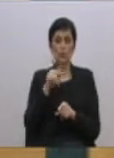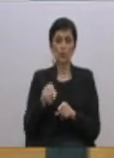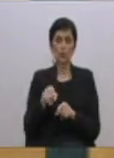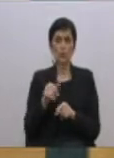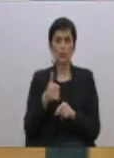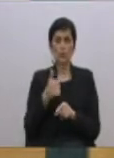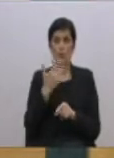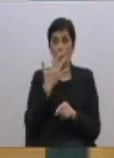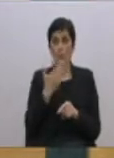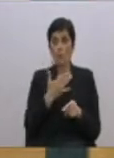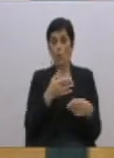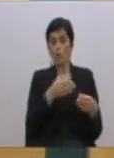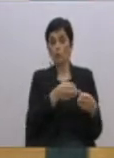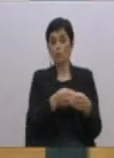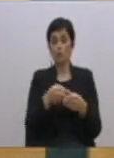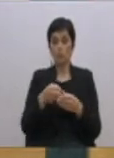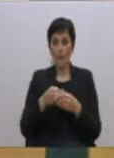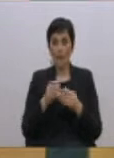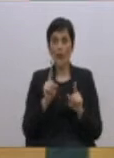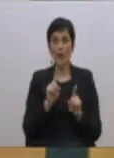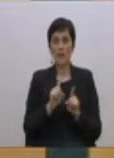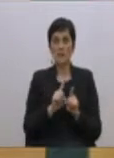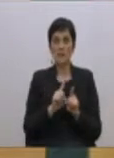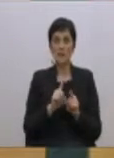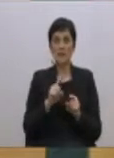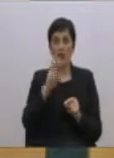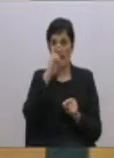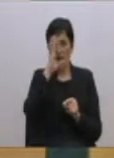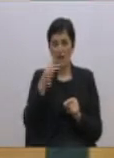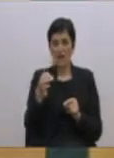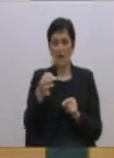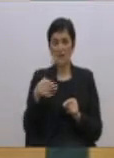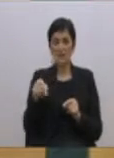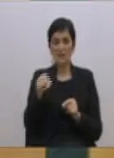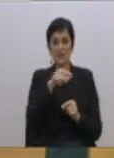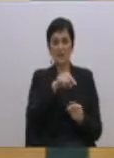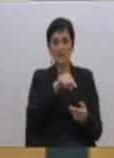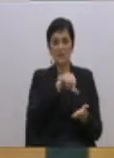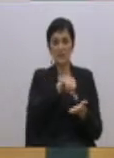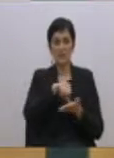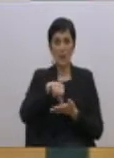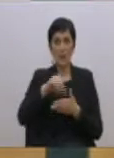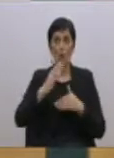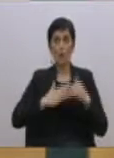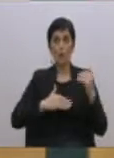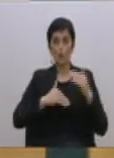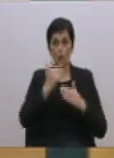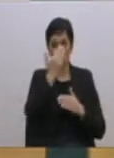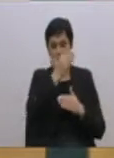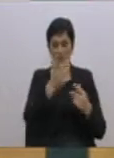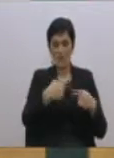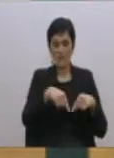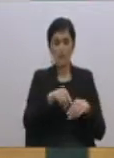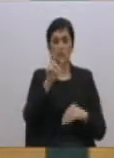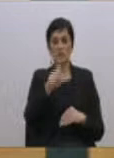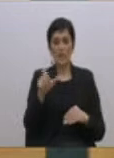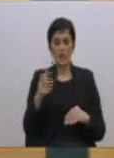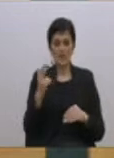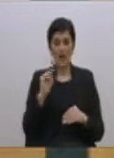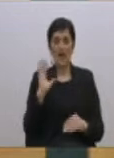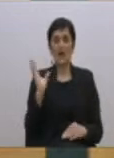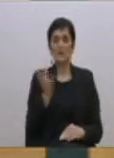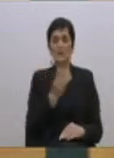როგორც პოლიტიკურ ჯგუფებთან, ასევე სამოქალაქო საზოგადოების წარმომადგენლებთან, პროფესიულ საზოგადოებასთან, მოსამართლეებთან,